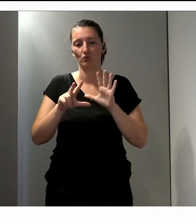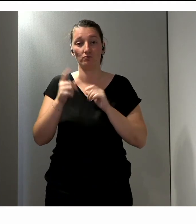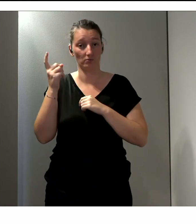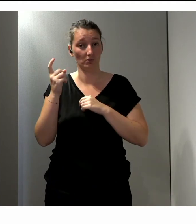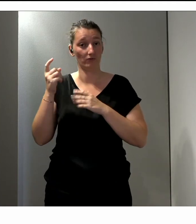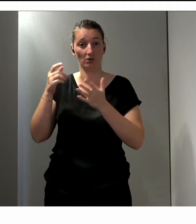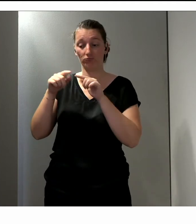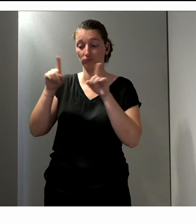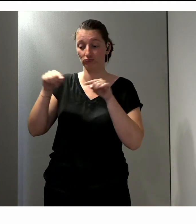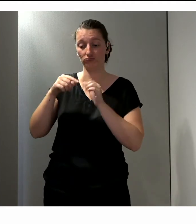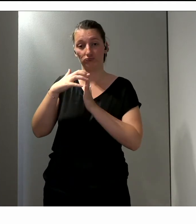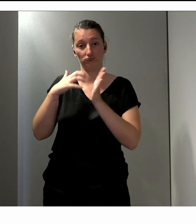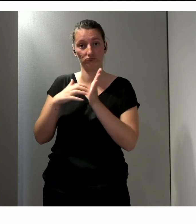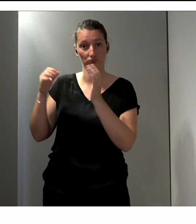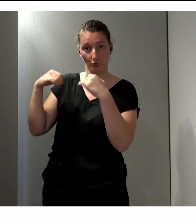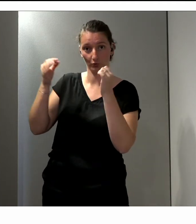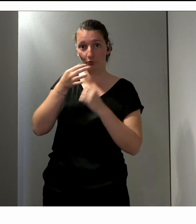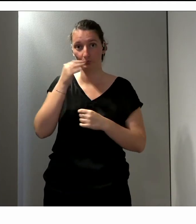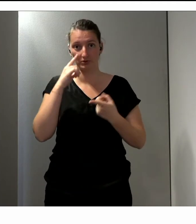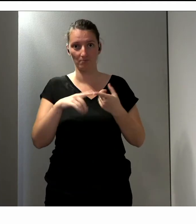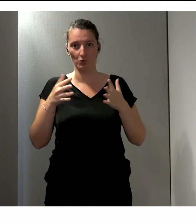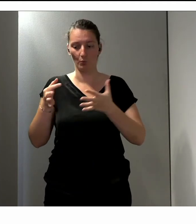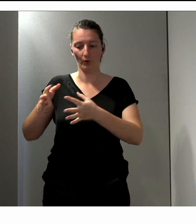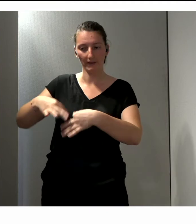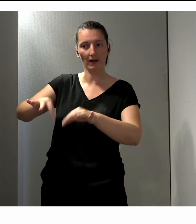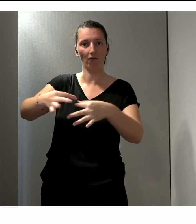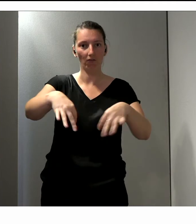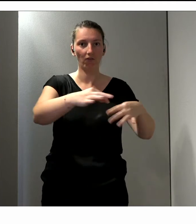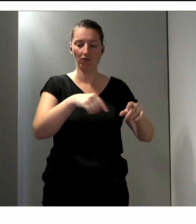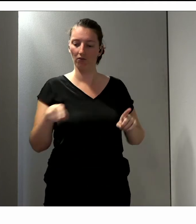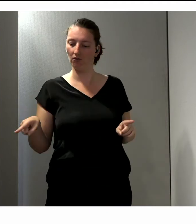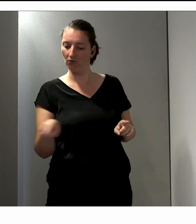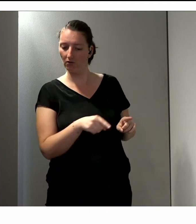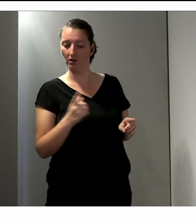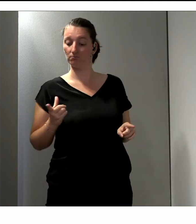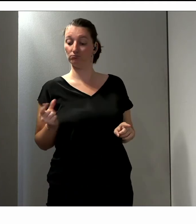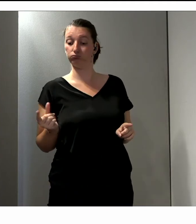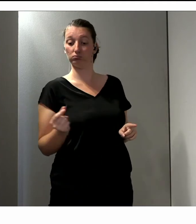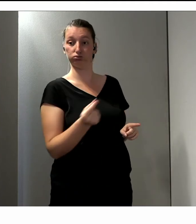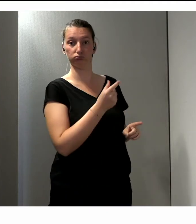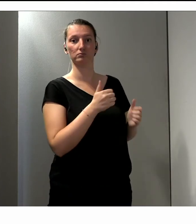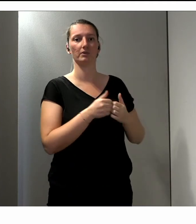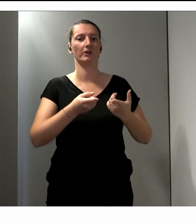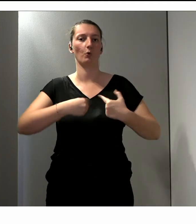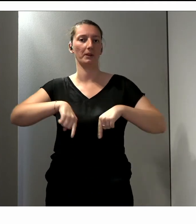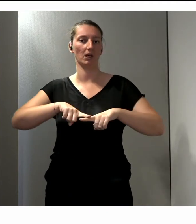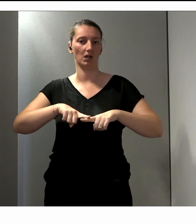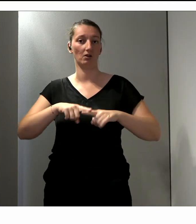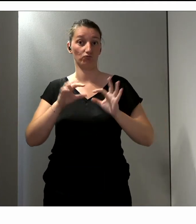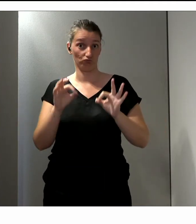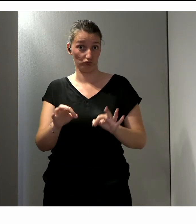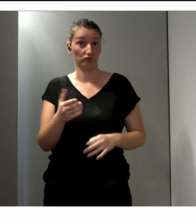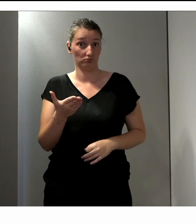de la Convention, il parle de la coopération entre les États parties et le comité. Et c'est vrai que le comité